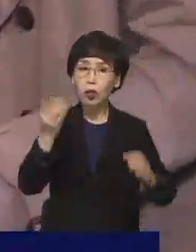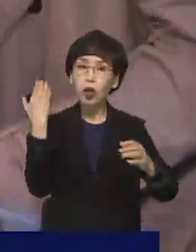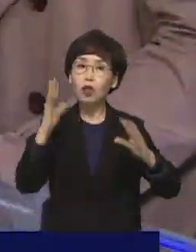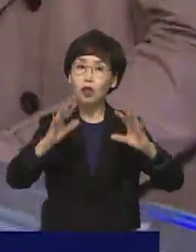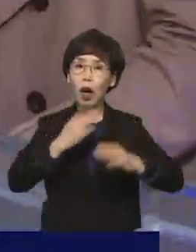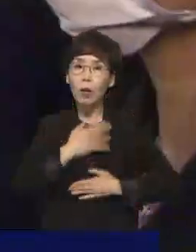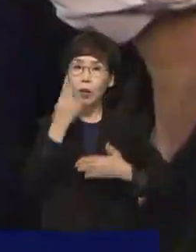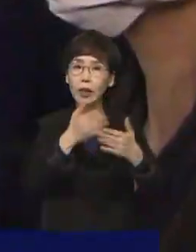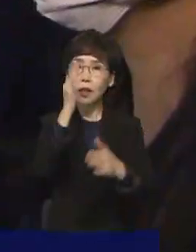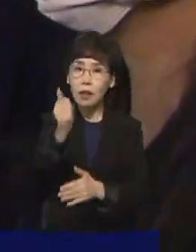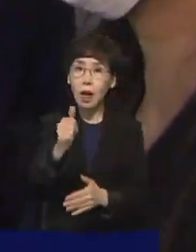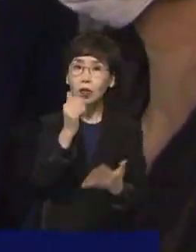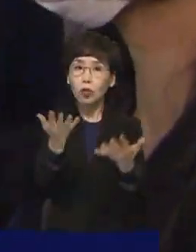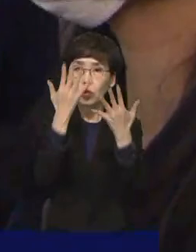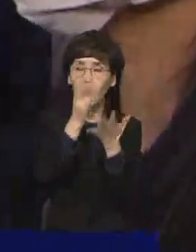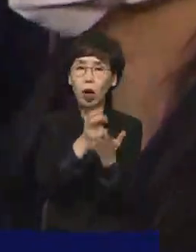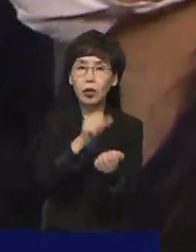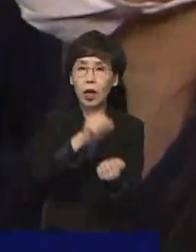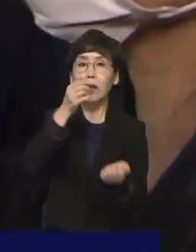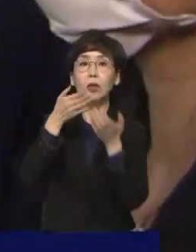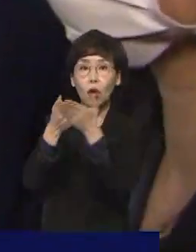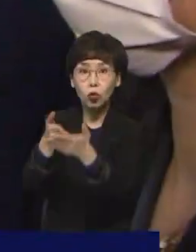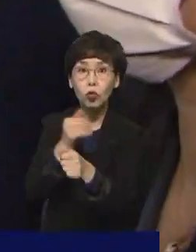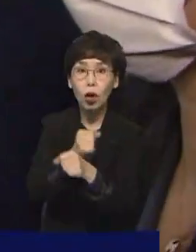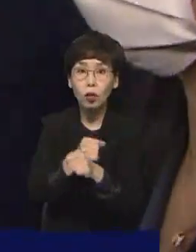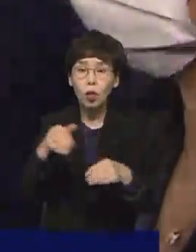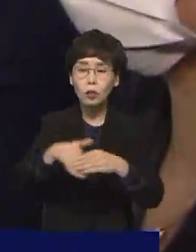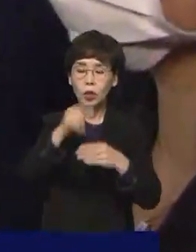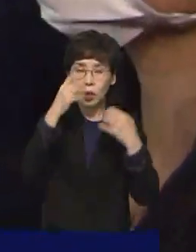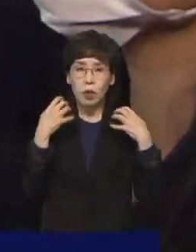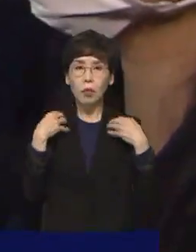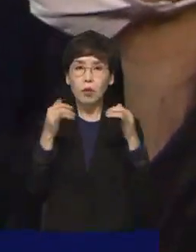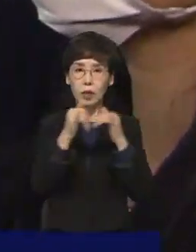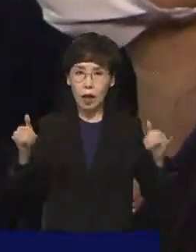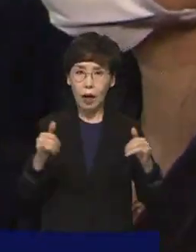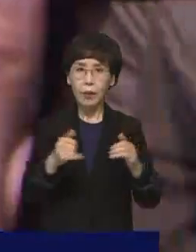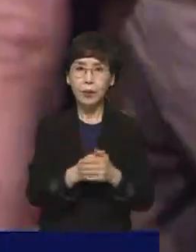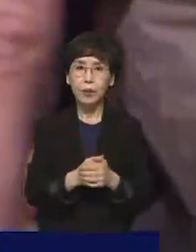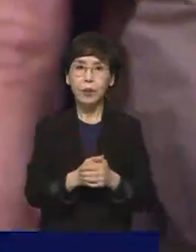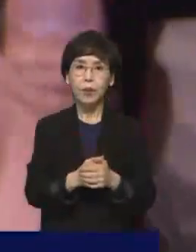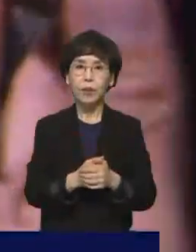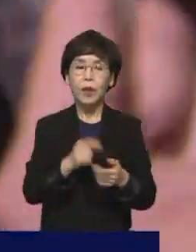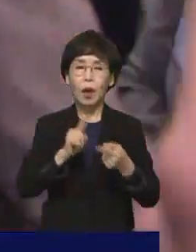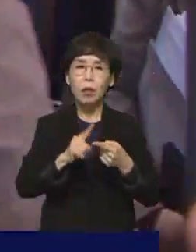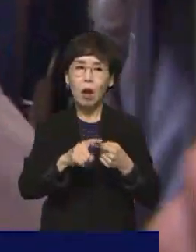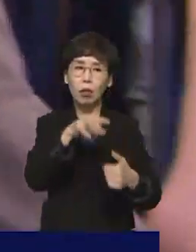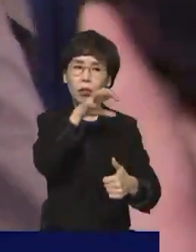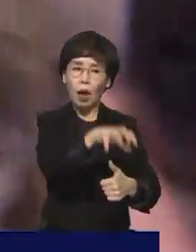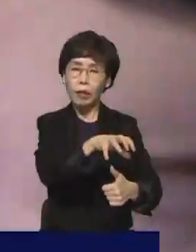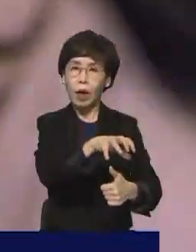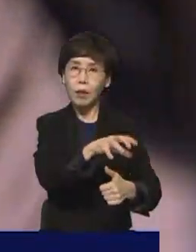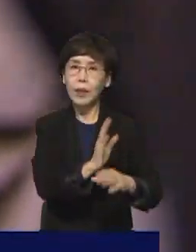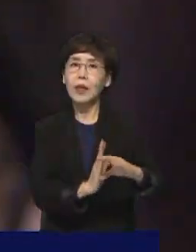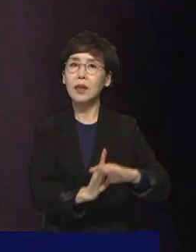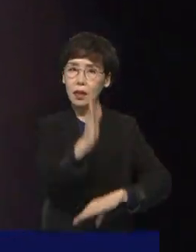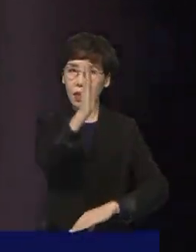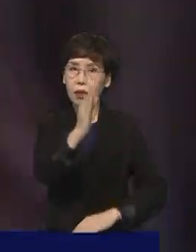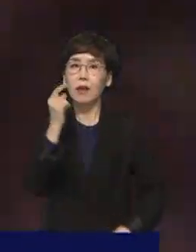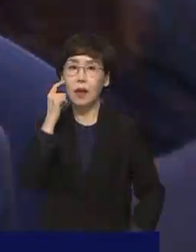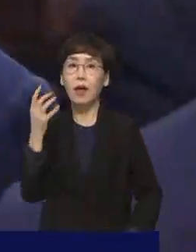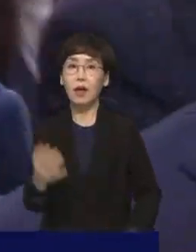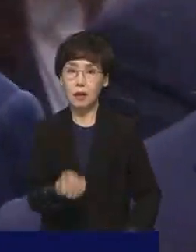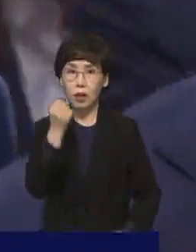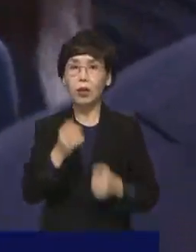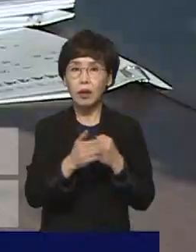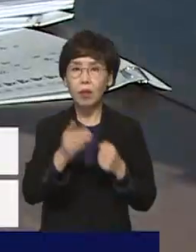국가안보실장에 대해 구속영장을 청구하는 등 문재인 정부 인사 등에 대한 탄압 정도가 선을 넘었다고 판단하는데 따른 것으로